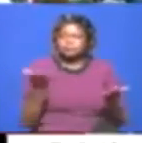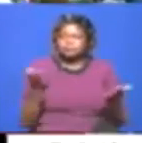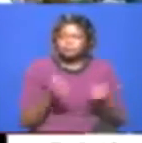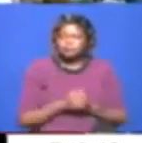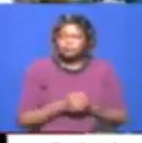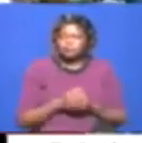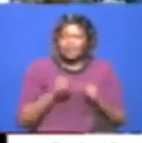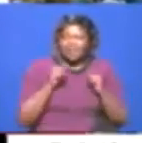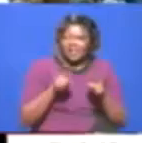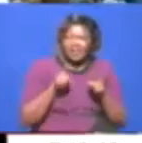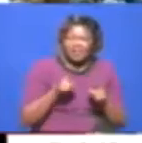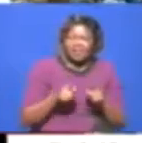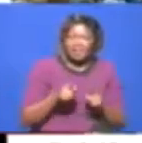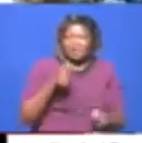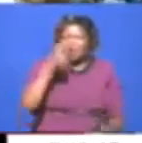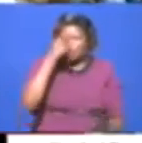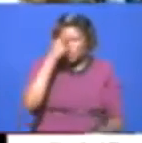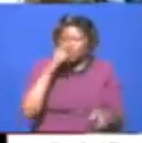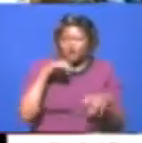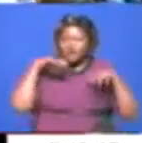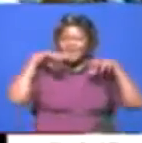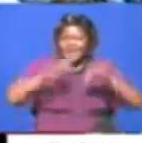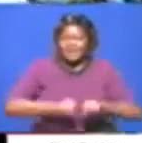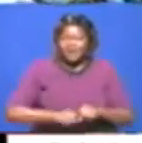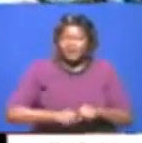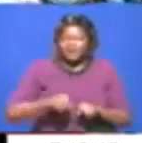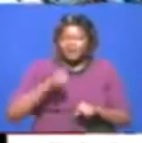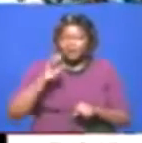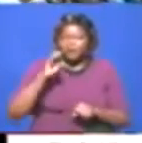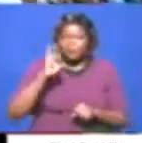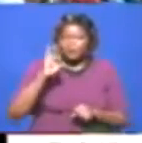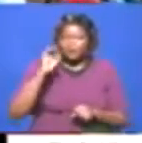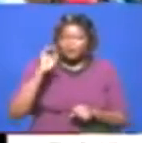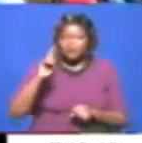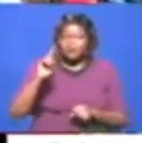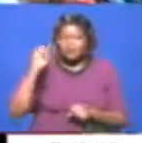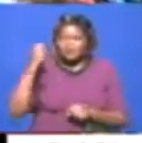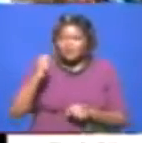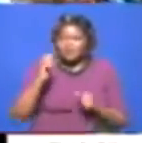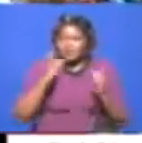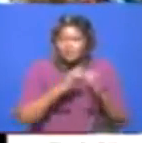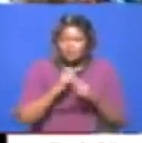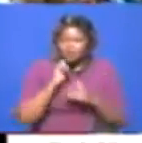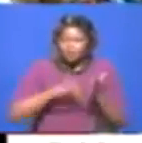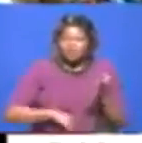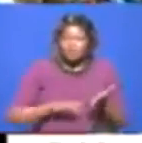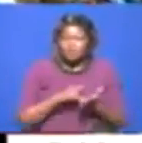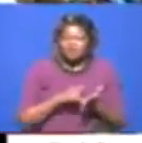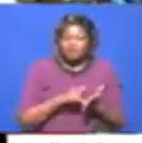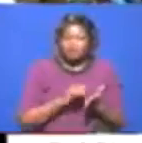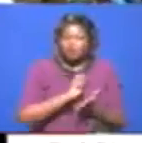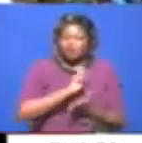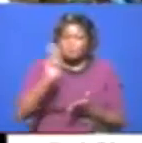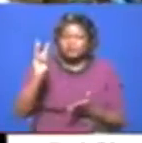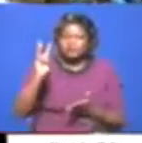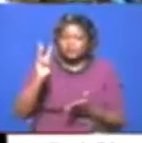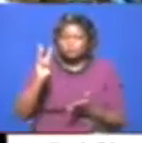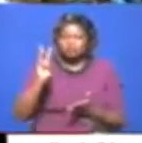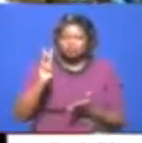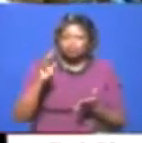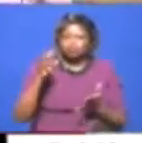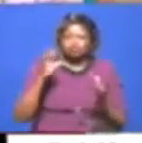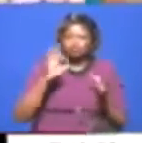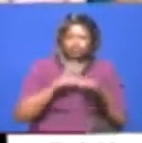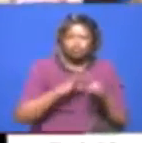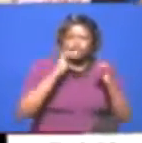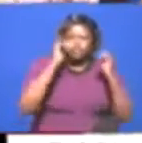kwa kukiteka nyara chama cha Ford Kenya. Viongozi hao wamesema watahamasisha eneo la magharibi kuunga mkono chama hicho kipya cha